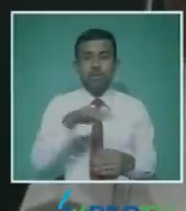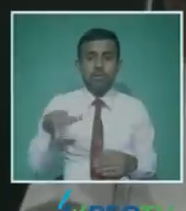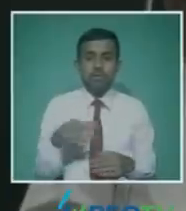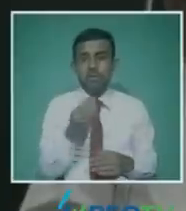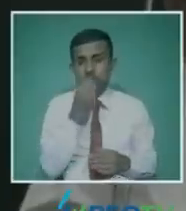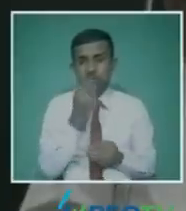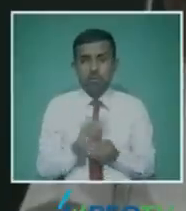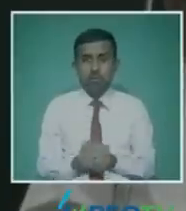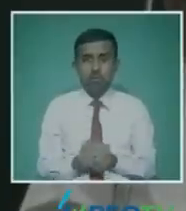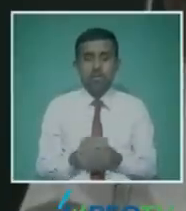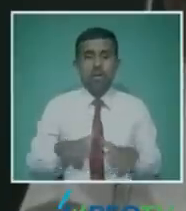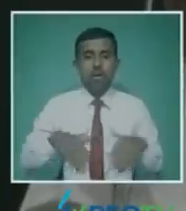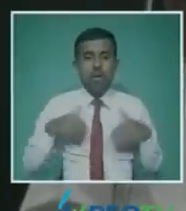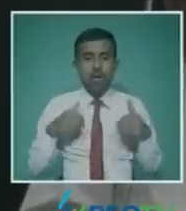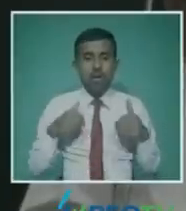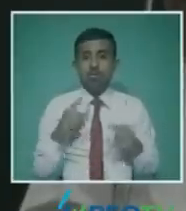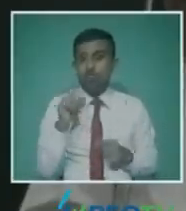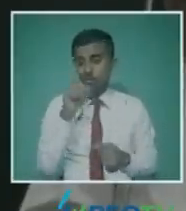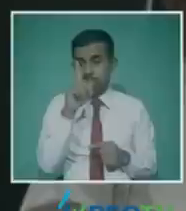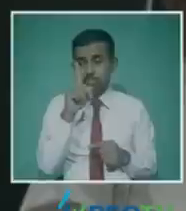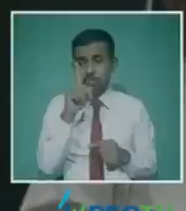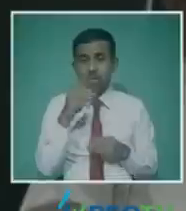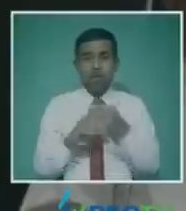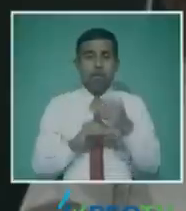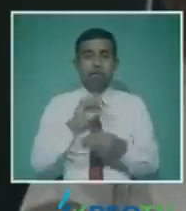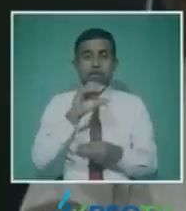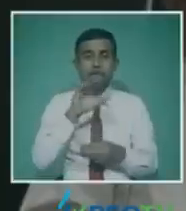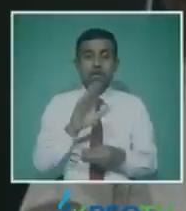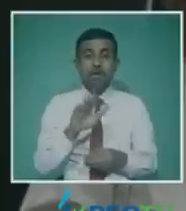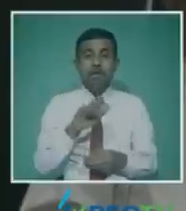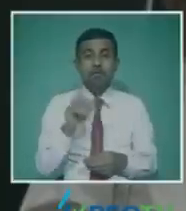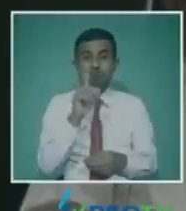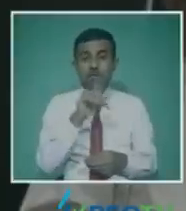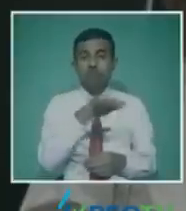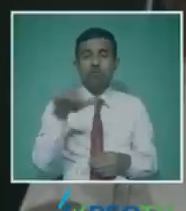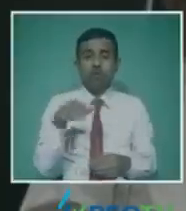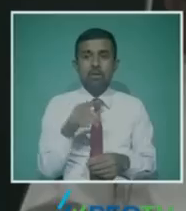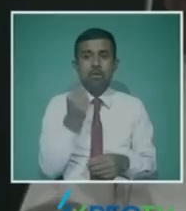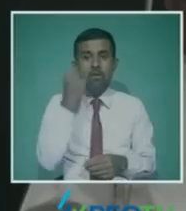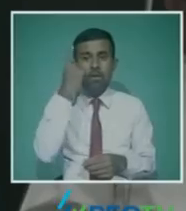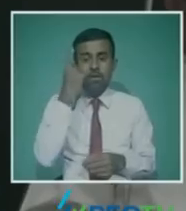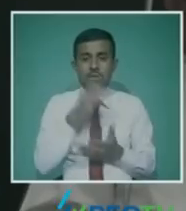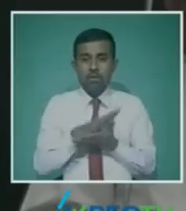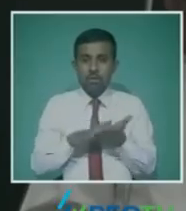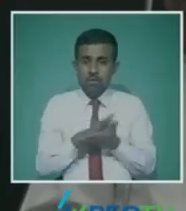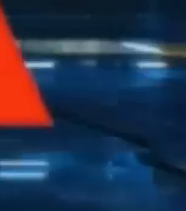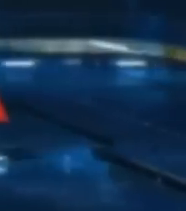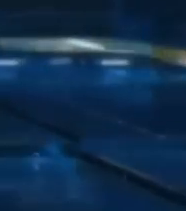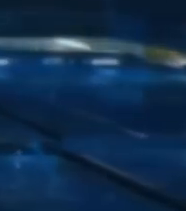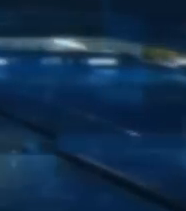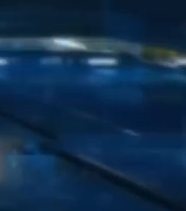ආහාර සුරක්ෂිතතාවය සෞඛ්‍යමෙන්ම ප්‍රමුඛ සැලකිල්ල සහ ආයෝජනය සිදු කළ යුතු ප්‍රමුඛ ක්ෂේත්‍රයක් යන කාරණය අවධාරණය